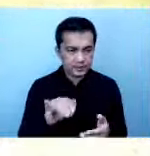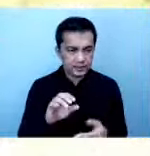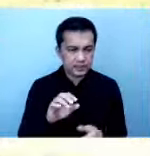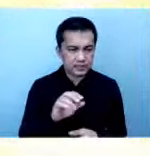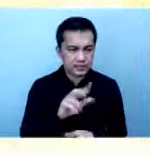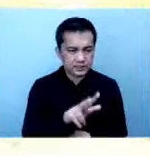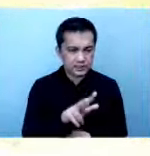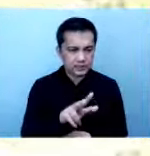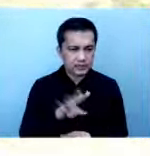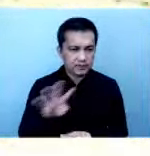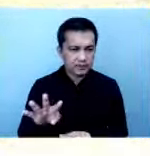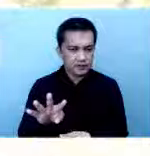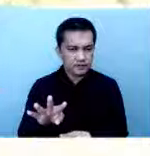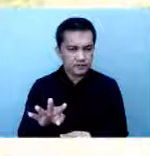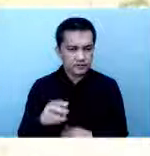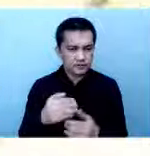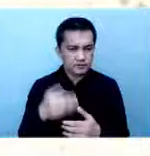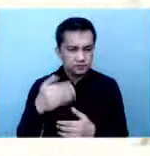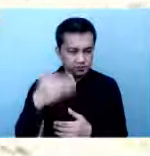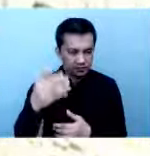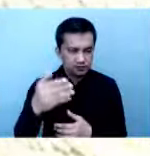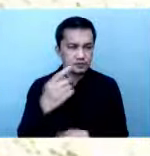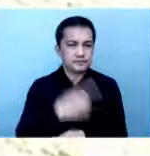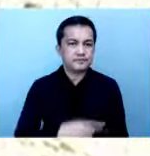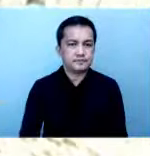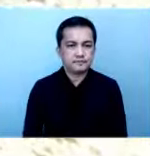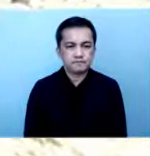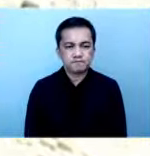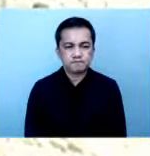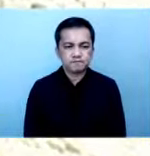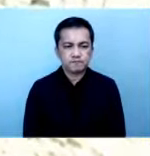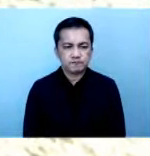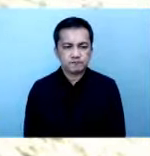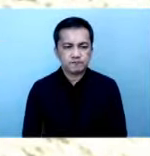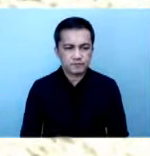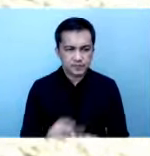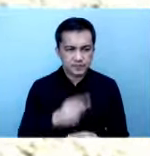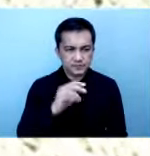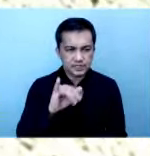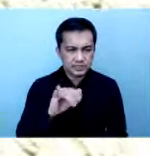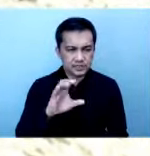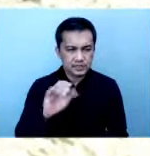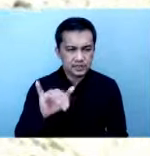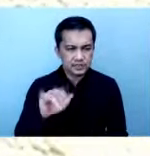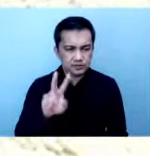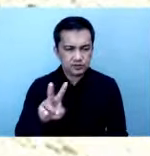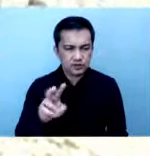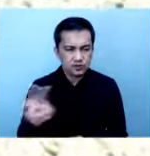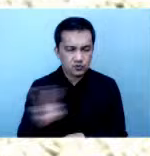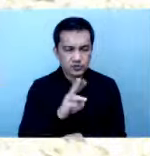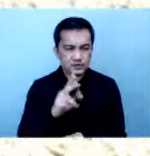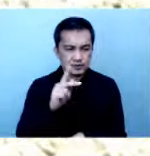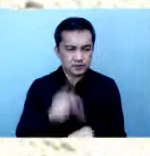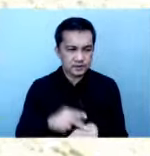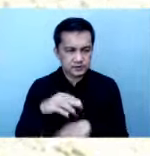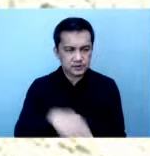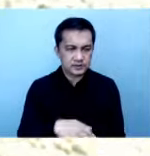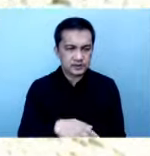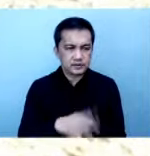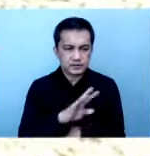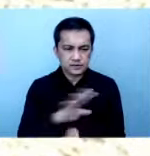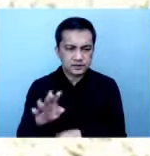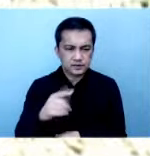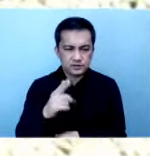Cay 4 sa mga susunod na araw. Mula Sandy Cay 2 sa West Philippine Sea, nagbabalita mula sa frontline, Gio